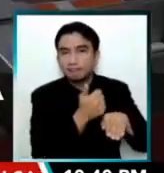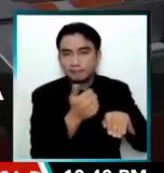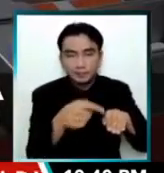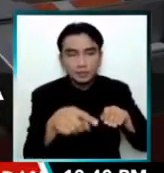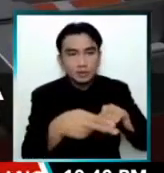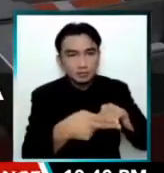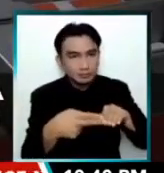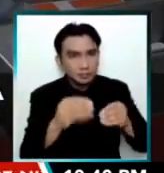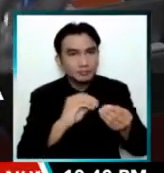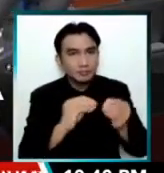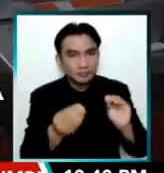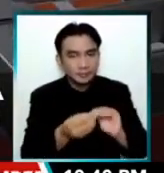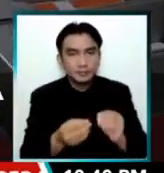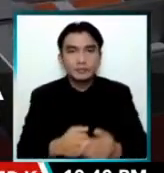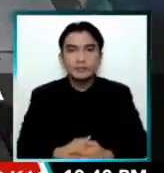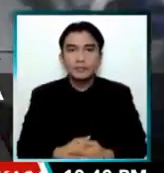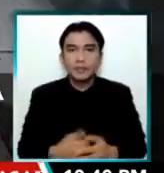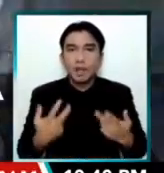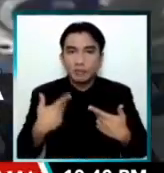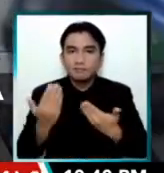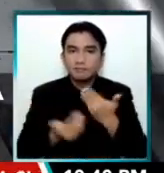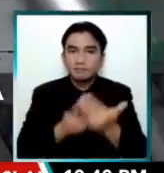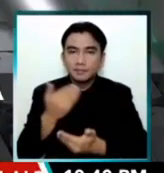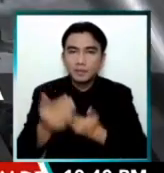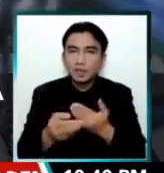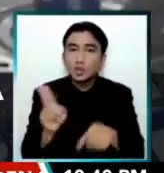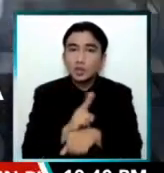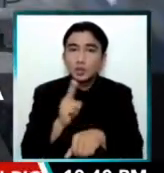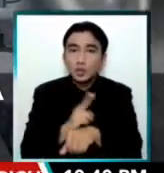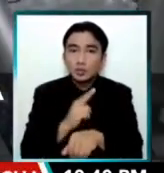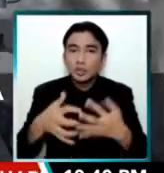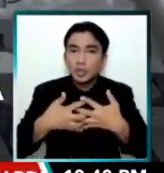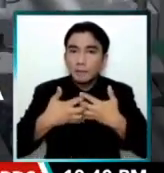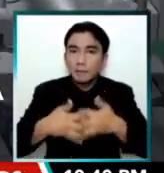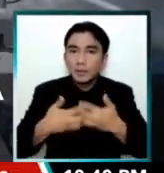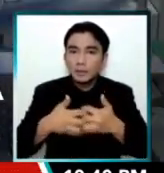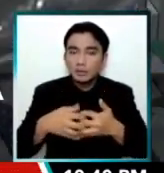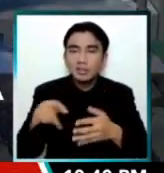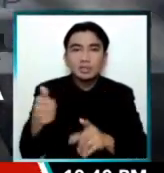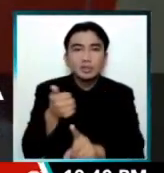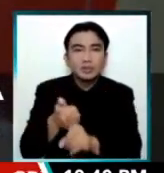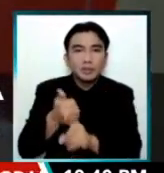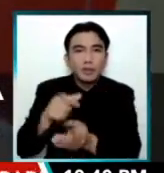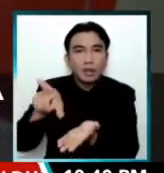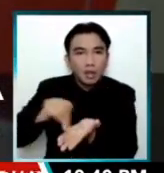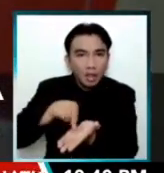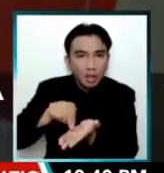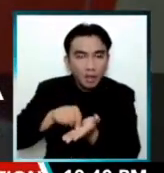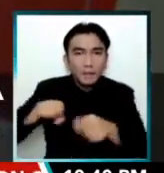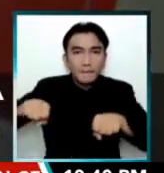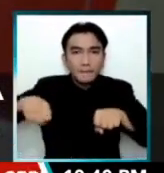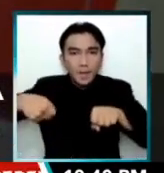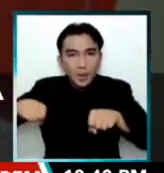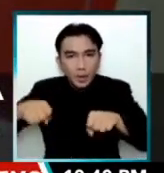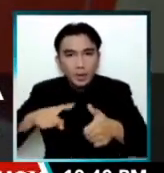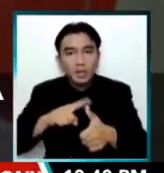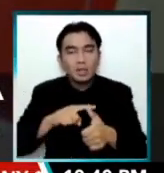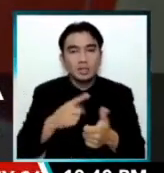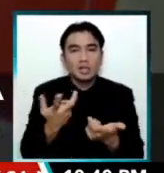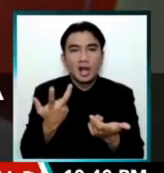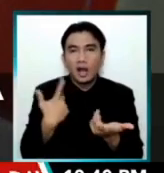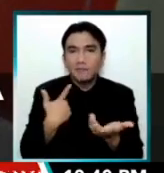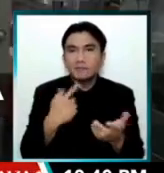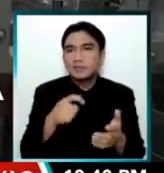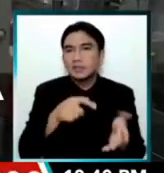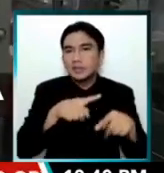De-robot ang operasyon. Ang robot na ito nagpiprint ng mga plaka ng mga motorsiklo, color-coded kung saan probinsya ito